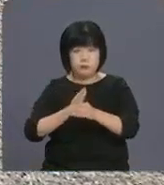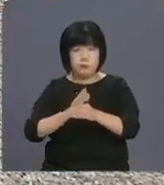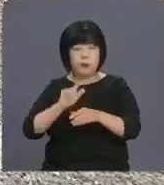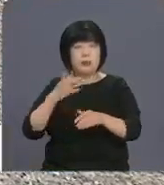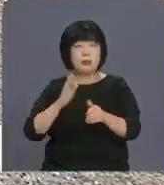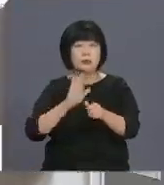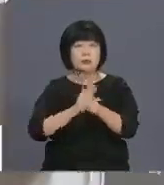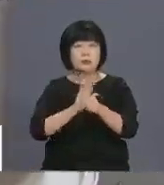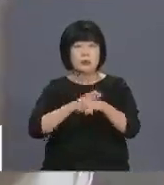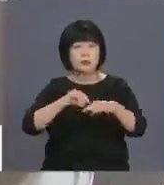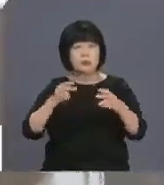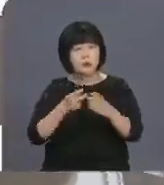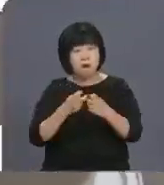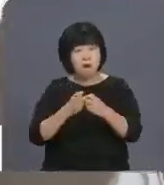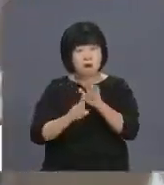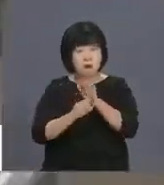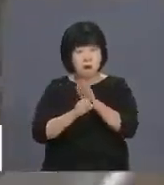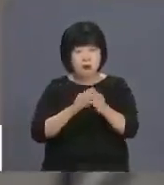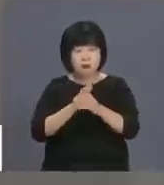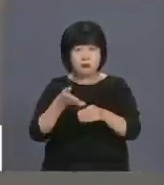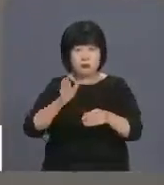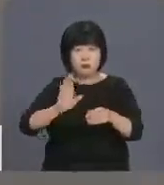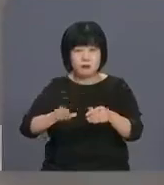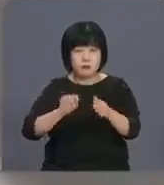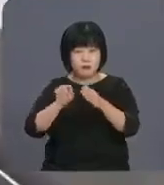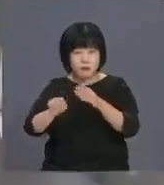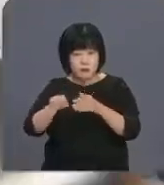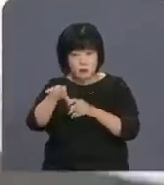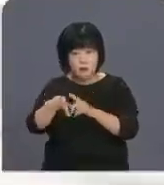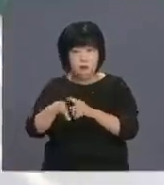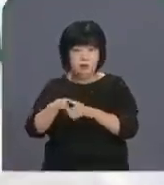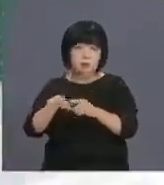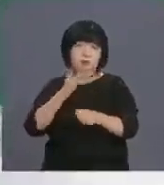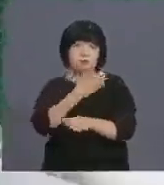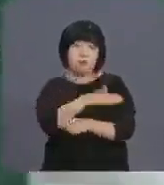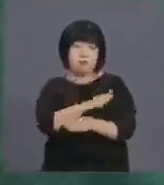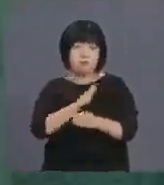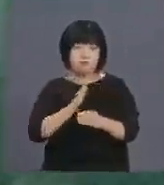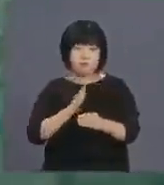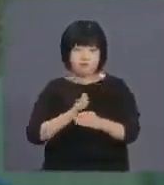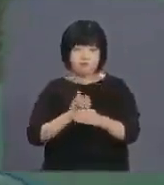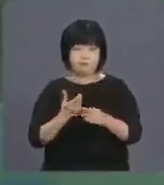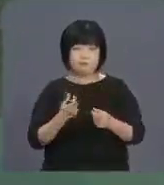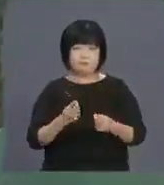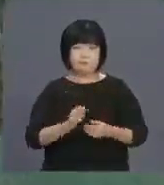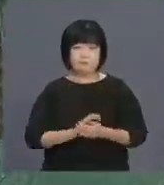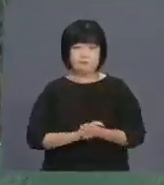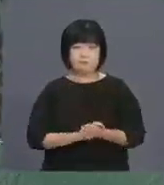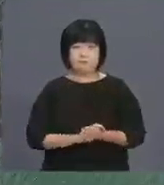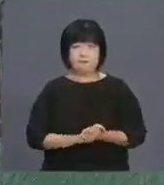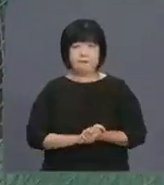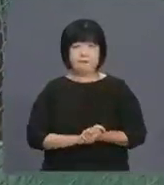지원책은 쏟아지고 있지만 정작 현장에서는 외면받고 있습니다. KBS 뉴스 이도훈입니다.